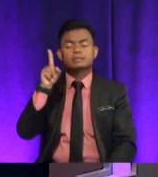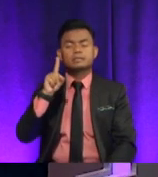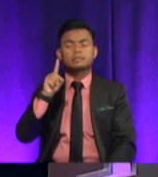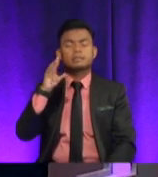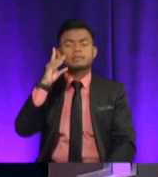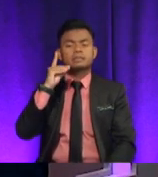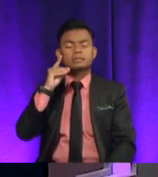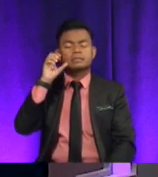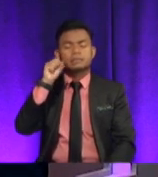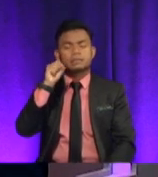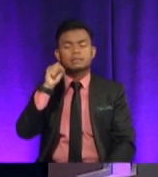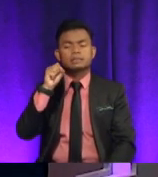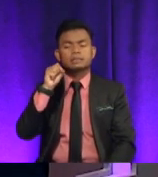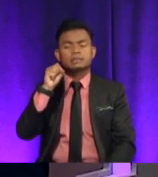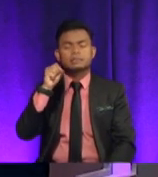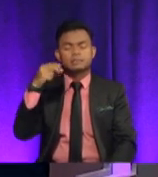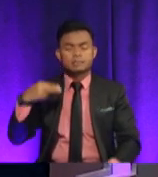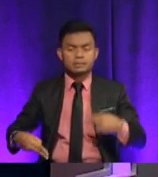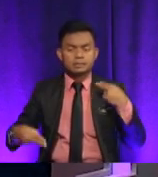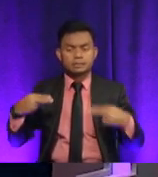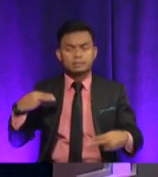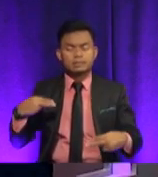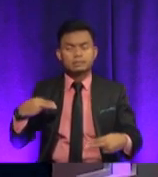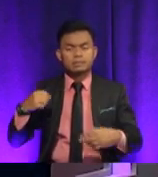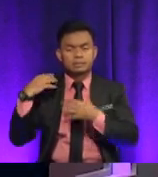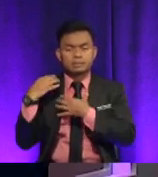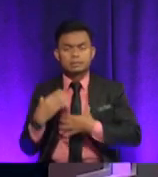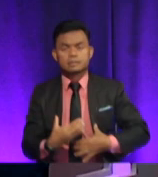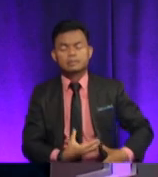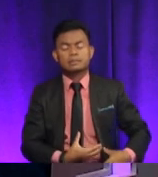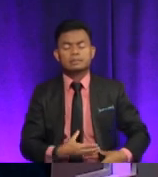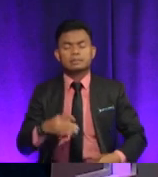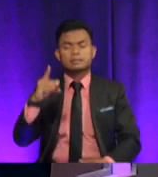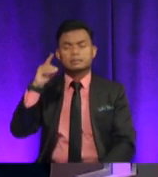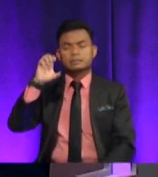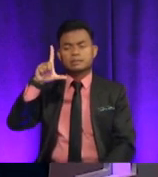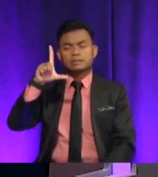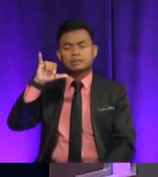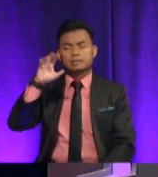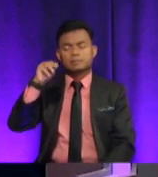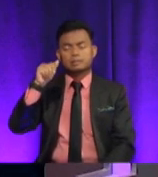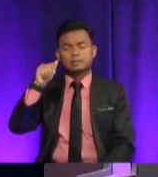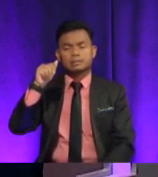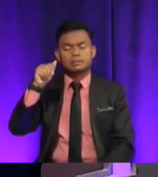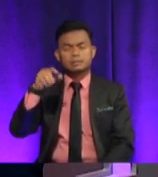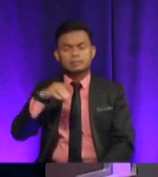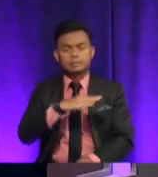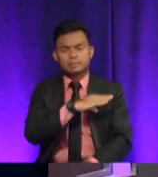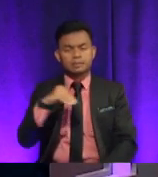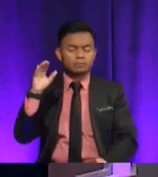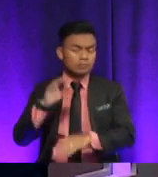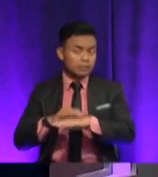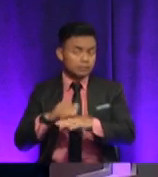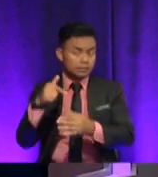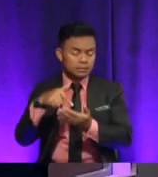kemudian Irama hiasan Irama selendang delima dan sebagainya itu merupakan irama irama yang mana murid-murid